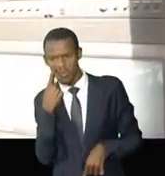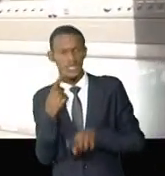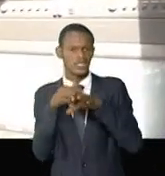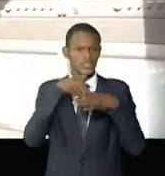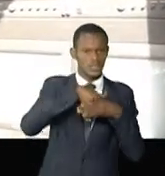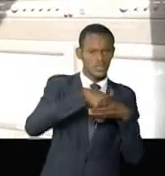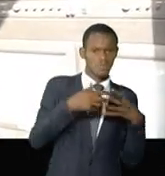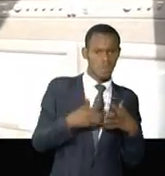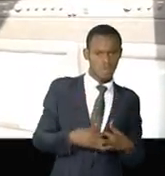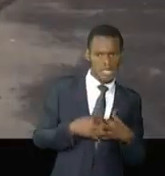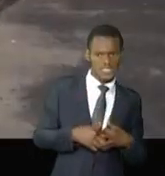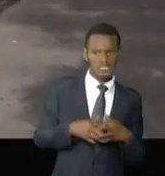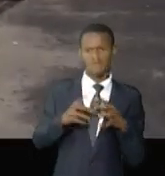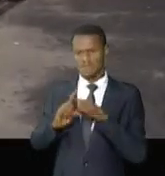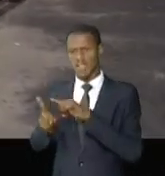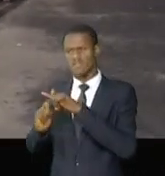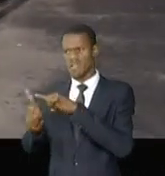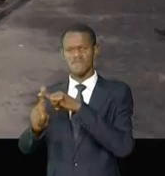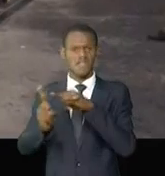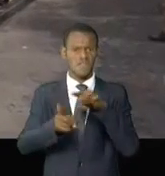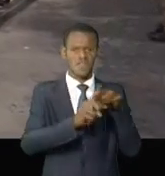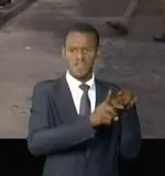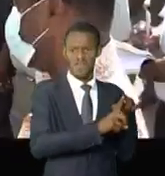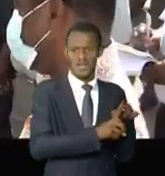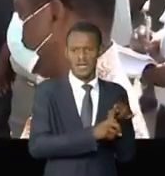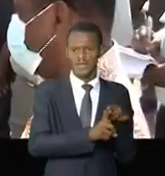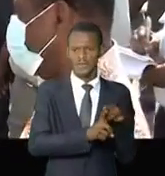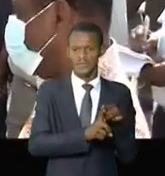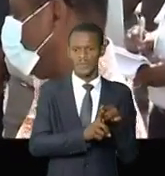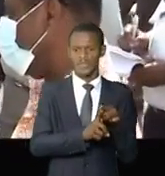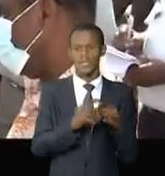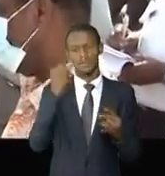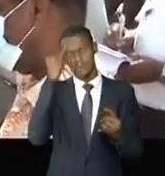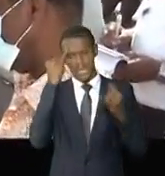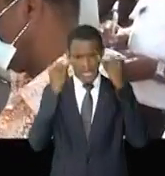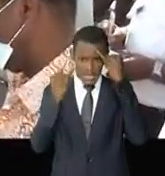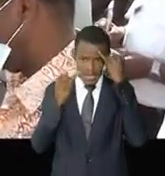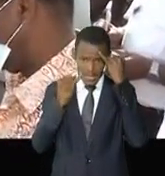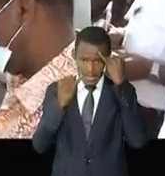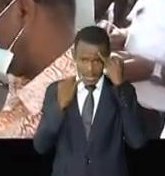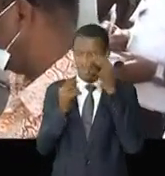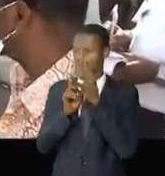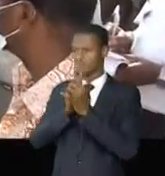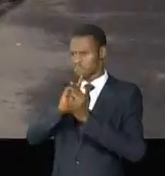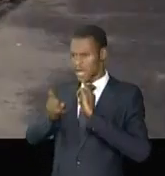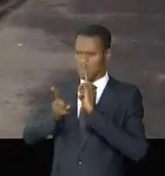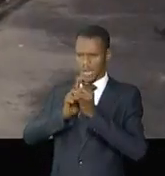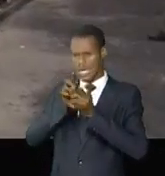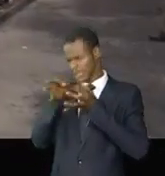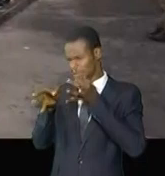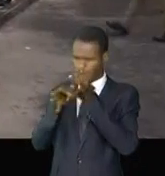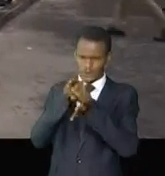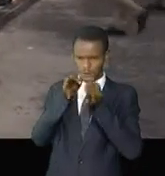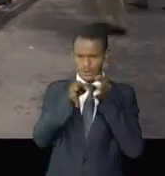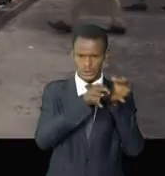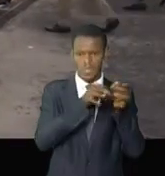régie du journal télévisé ont été aussi visités. Les explications de l'ingénieur Chibaka ont assouvi les stagiaires qui ont poussé